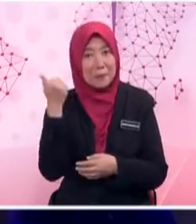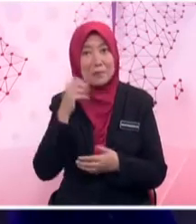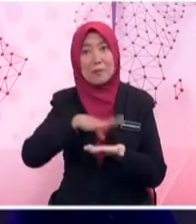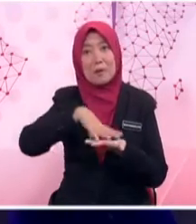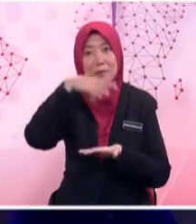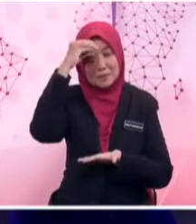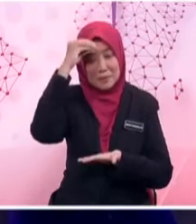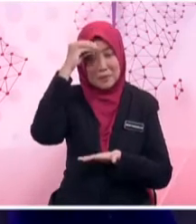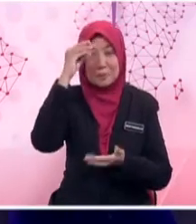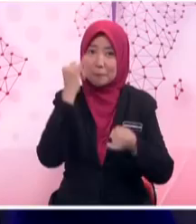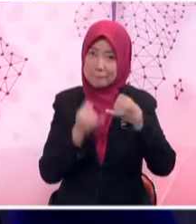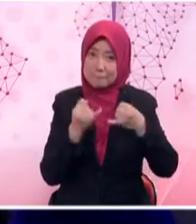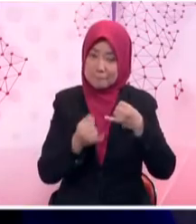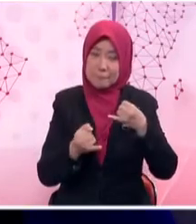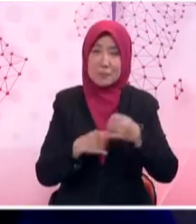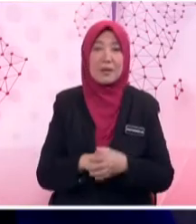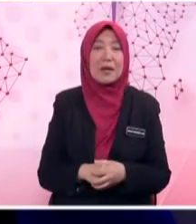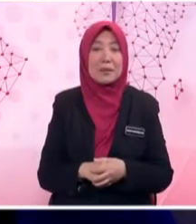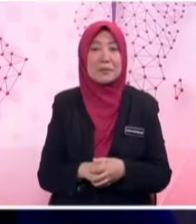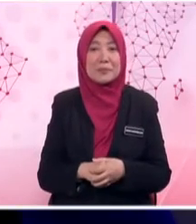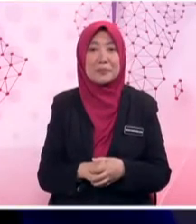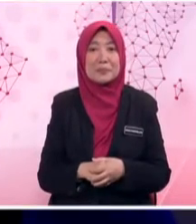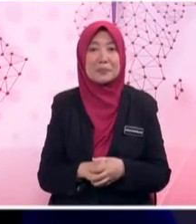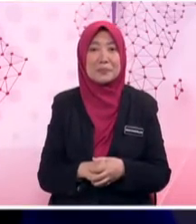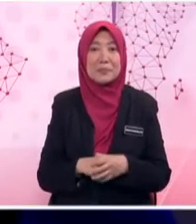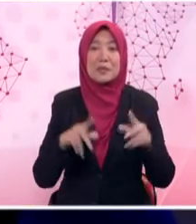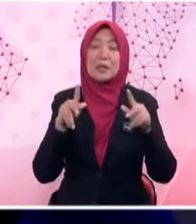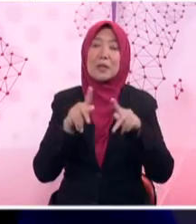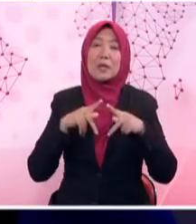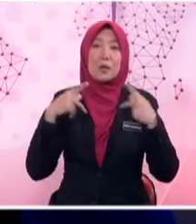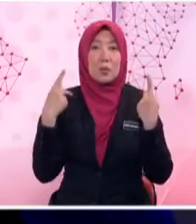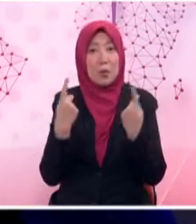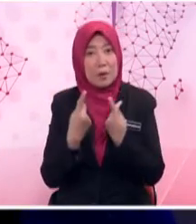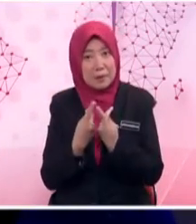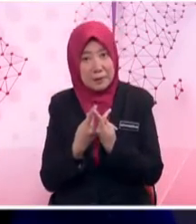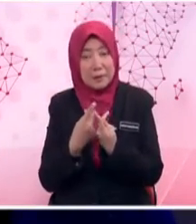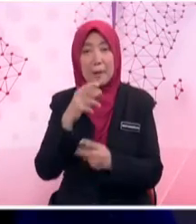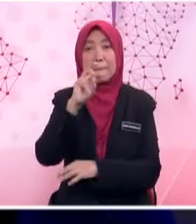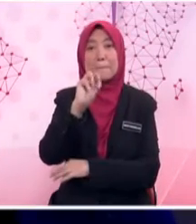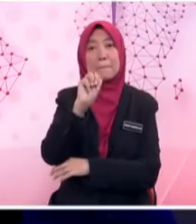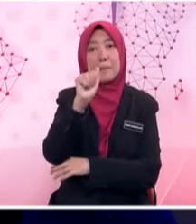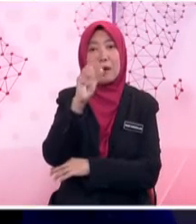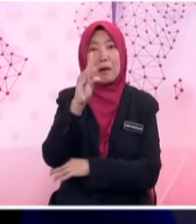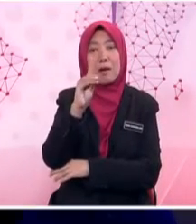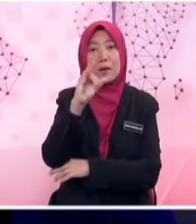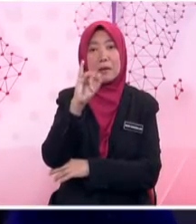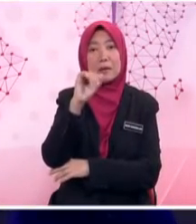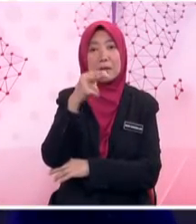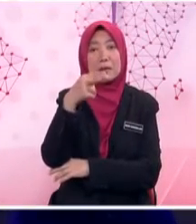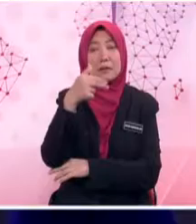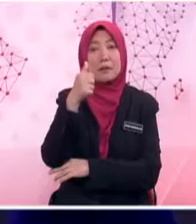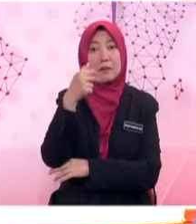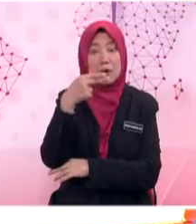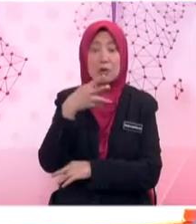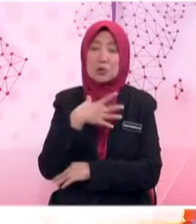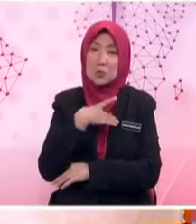kita. Yang terakhir sudah tentulah keluarga Madiha suka berkelah di tepi pantai.